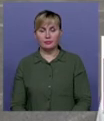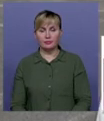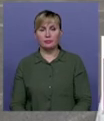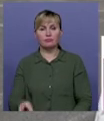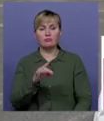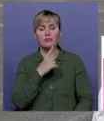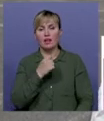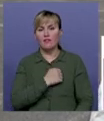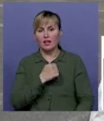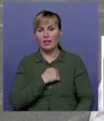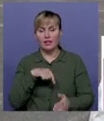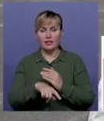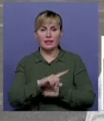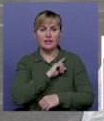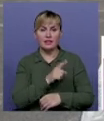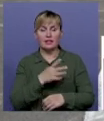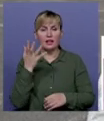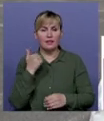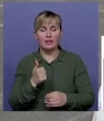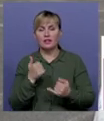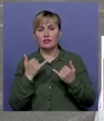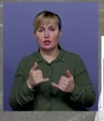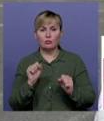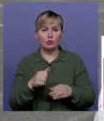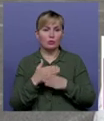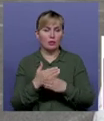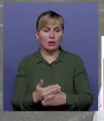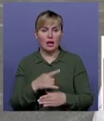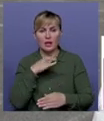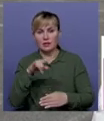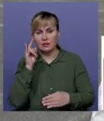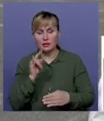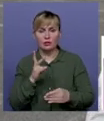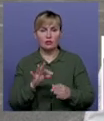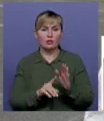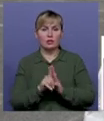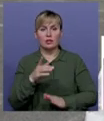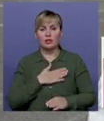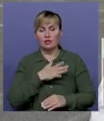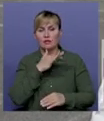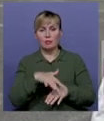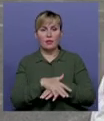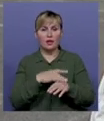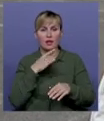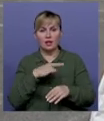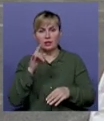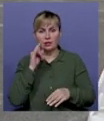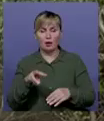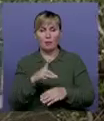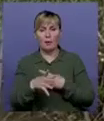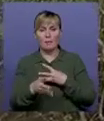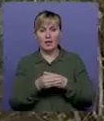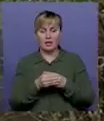Мы военные вооруженных сил. Когда, если не сейчас, будем помогать Отечеству? Настало наше время. Народ Казахстана. Мы